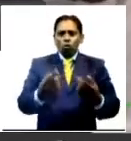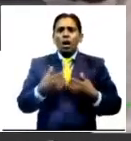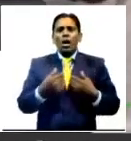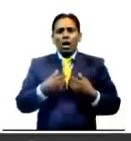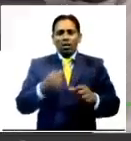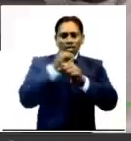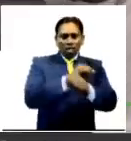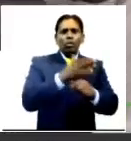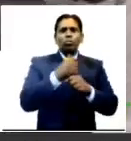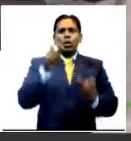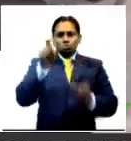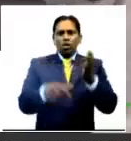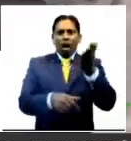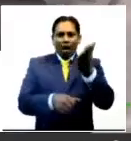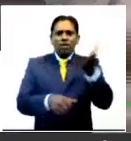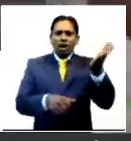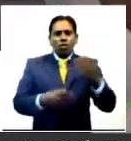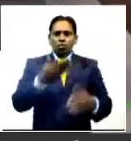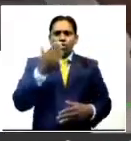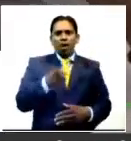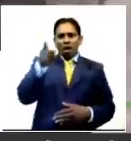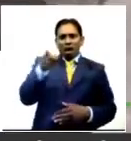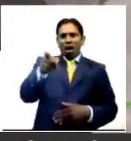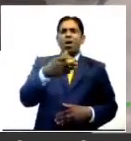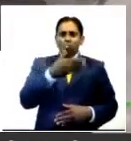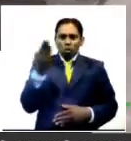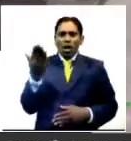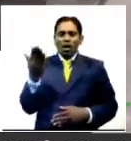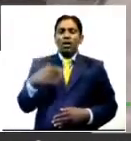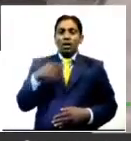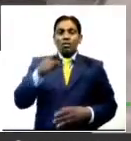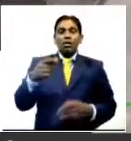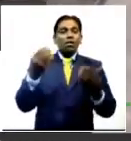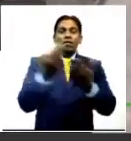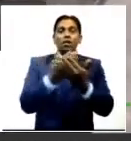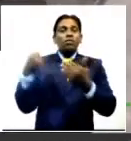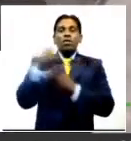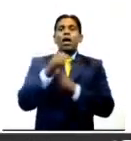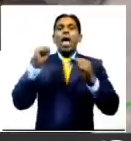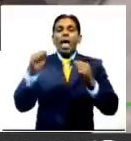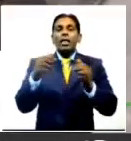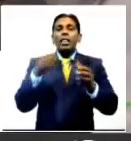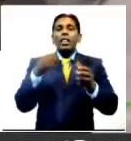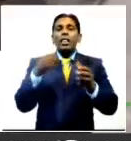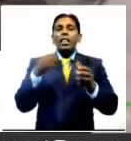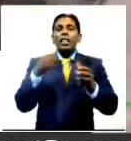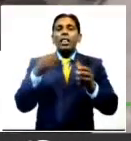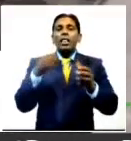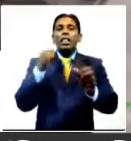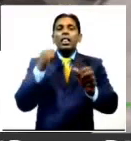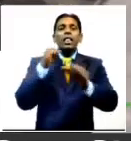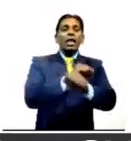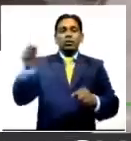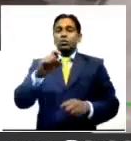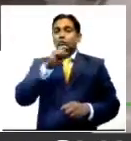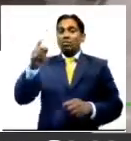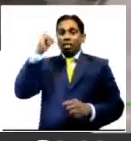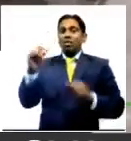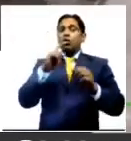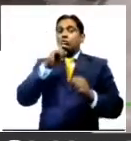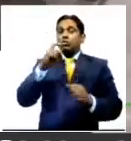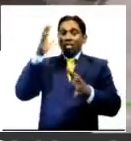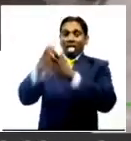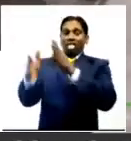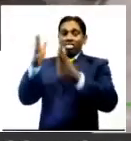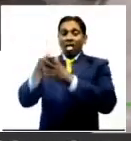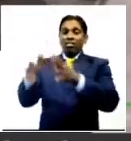ඇඟිල්ලෙන් පෙන්නන්න රංජන් රාමනායක මන්ත්‍රීතුමා හිරේ ගියයි එතුමා මේ රටේ අධිකරණයේ දූෂිතයි කිව්වා මේ රටේ නඩුකාරයෝ හොරු කිව්වා මේ රටේ